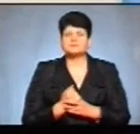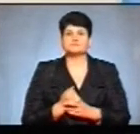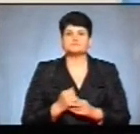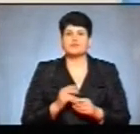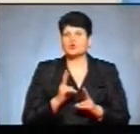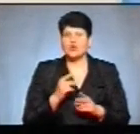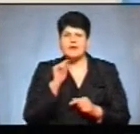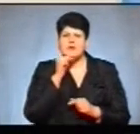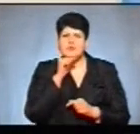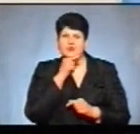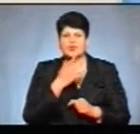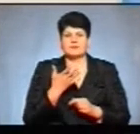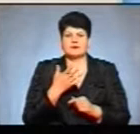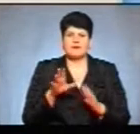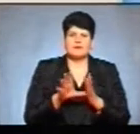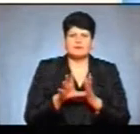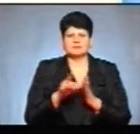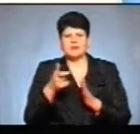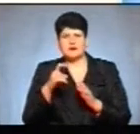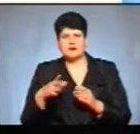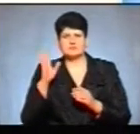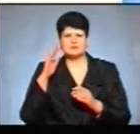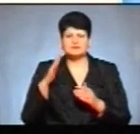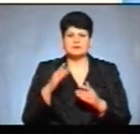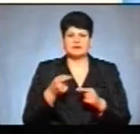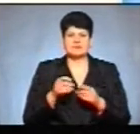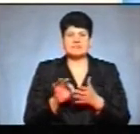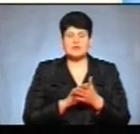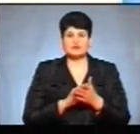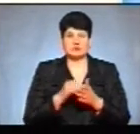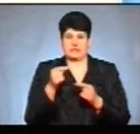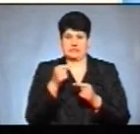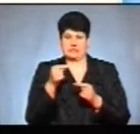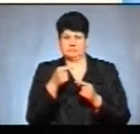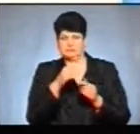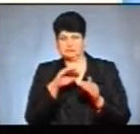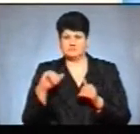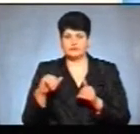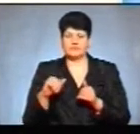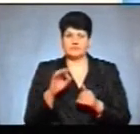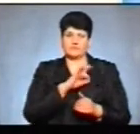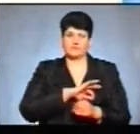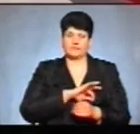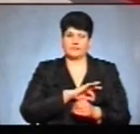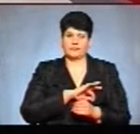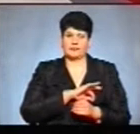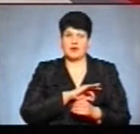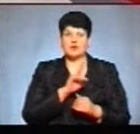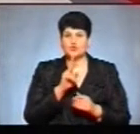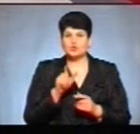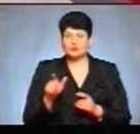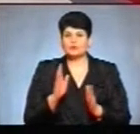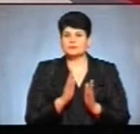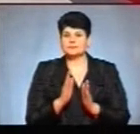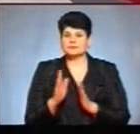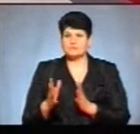які економлять енергоресурси, вони ж зразу можуть залишити різницю у себе. І тому, якщо люди будуть регулярно платити,